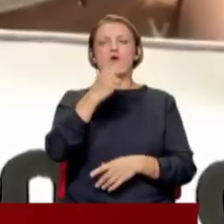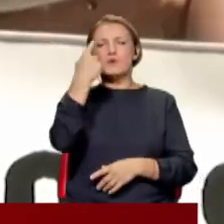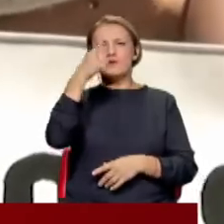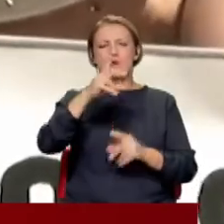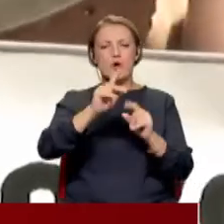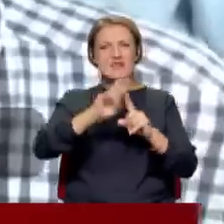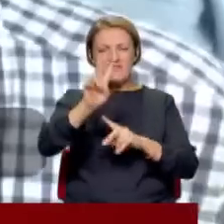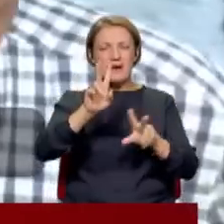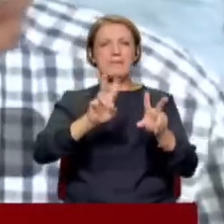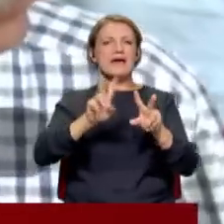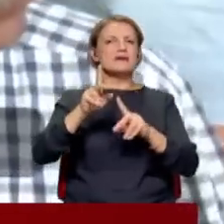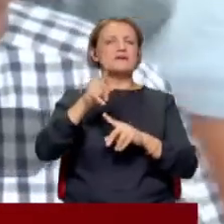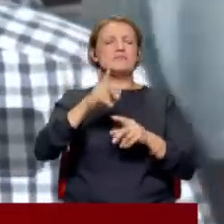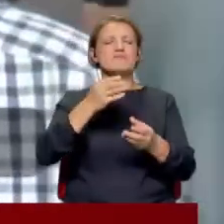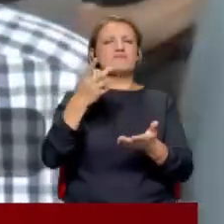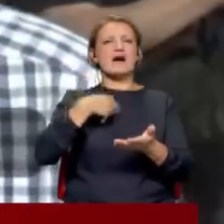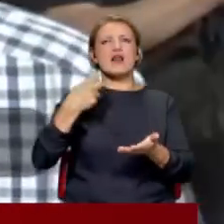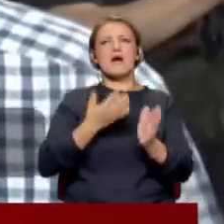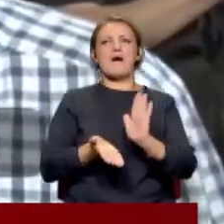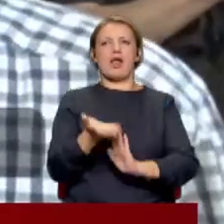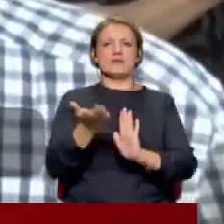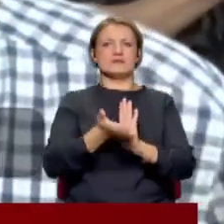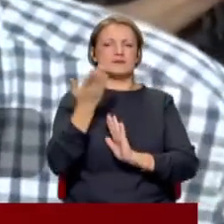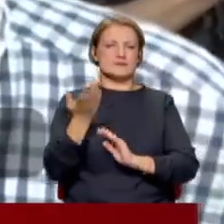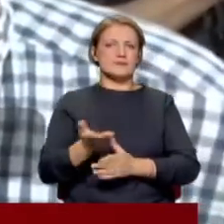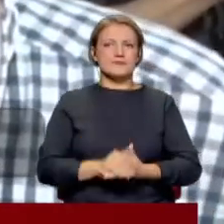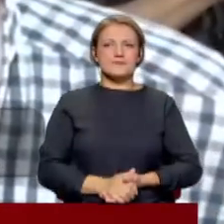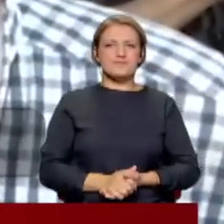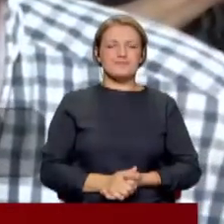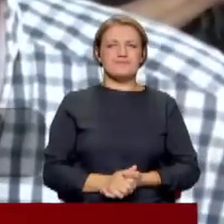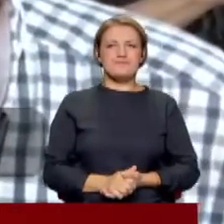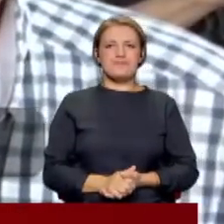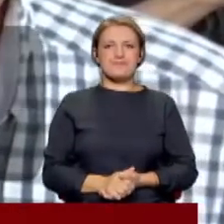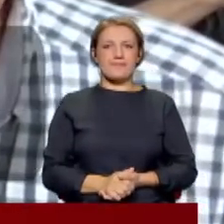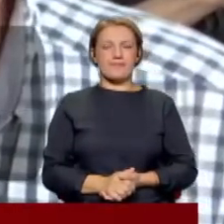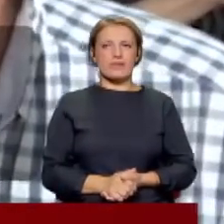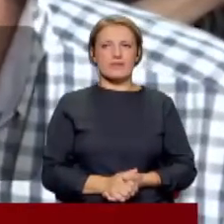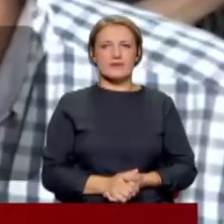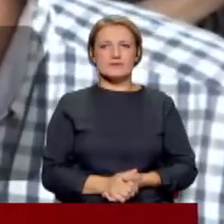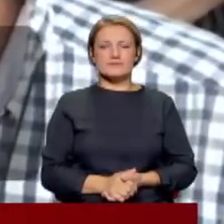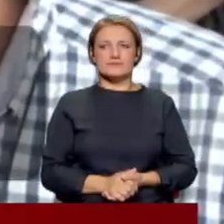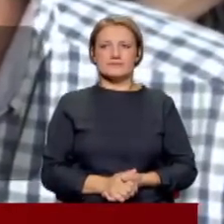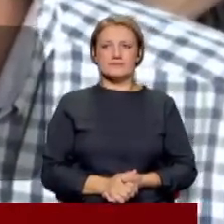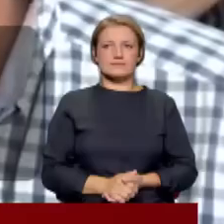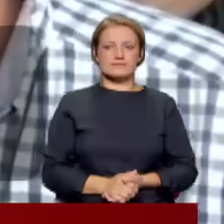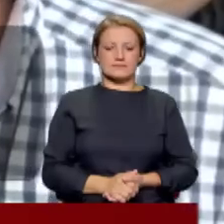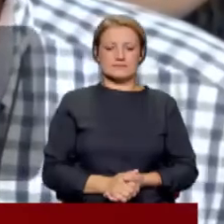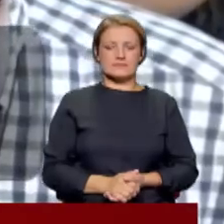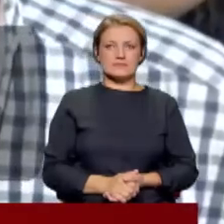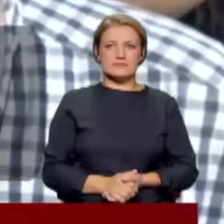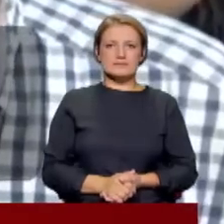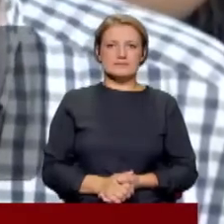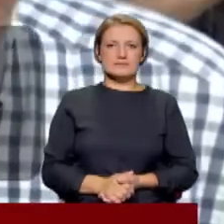vergiler kaldırılsın. En temel hakkımız olan bütün beslenme, bütün yakıt, bütün bunlara zam üstüne